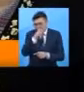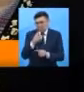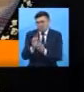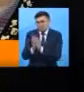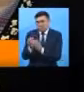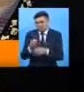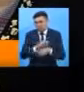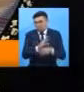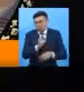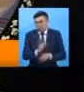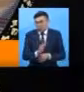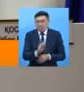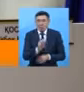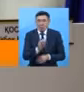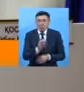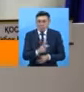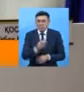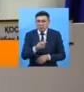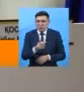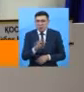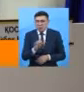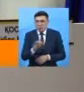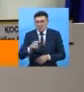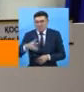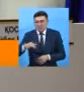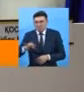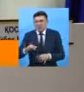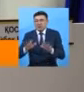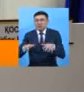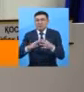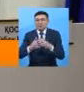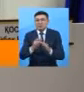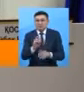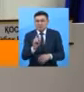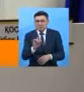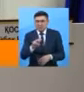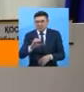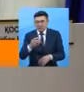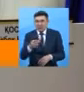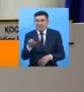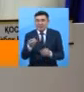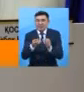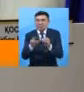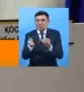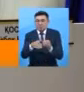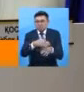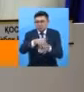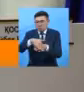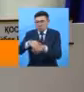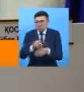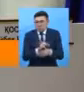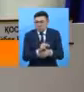программе ал есг планируем проложить дорогу на дети улицах села лса таким образом в следующем году мы АСФ